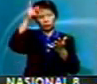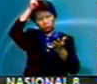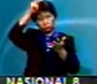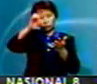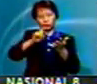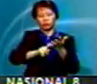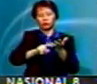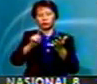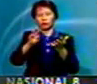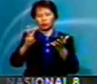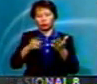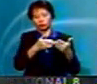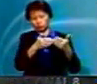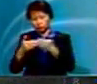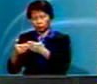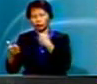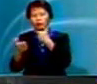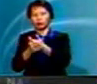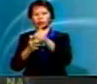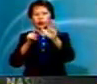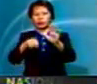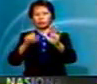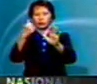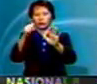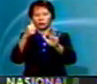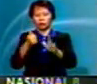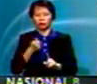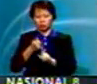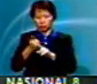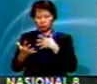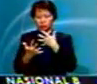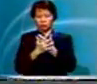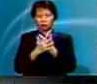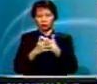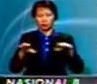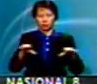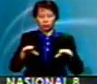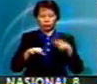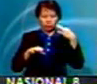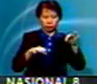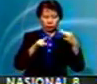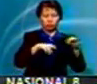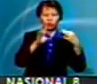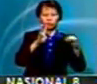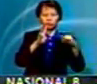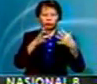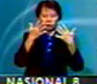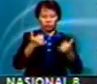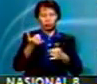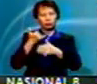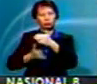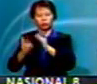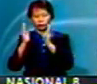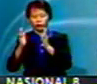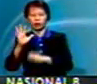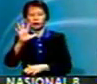Tawau dilanjutkan hari ini hingga 5 Oktober depan. Perintah berkurung itu yang dilaksana sejak 19 Julai kini memasuki